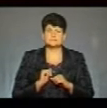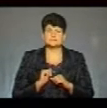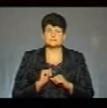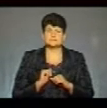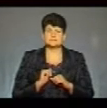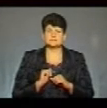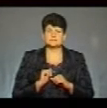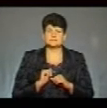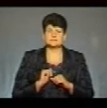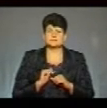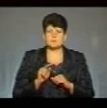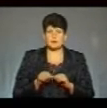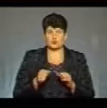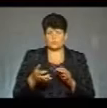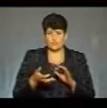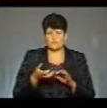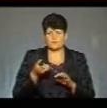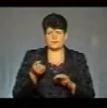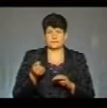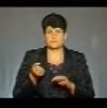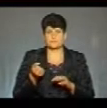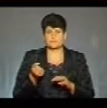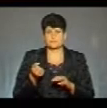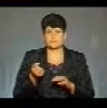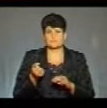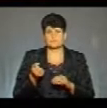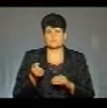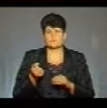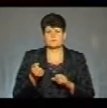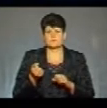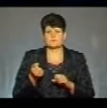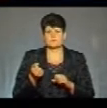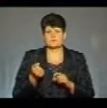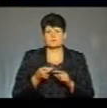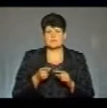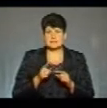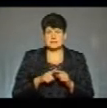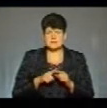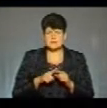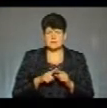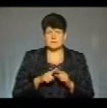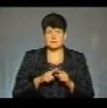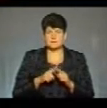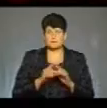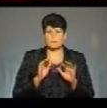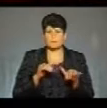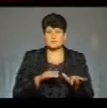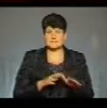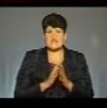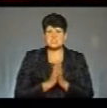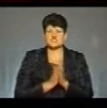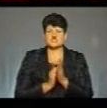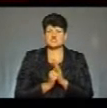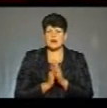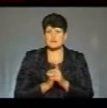А ми вже тут зможемо і дістати. Це морський їжак.